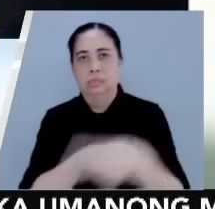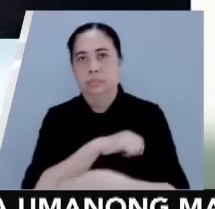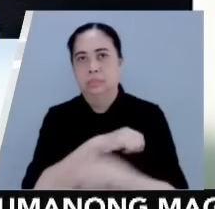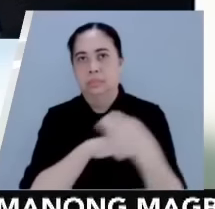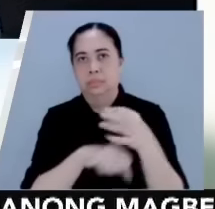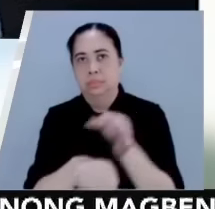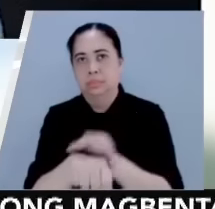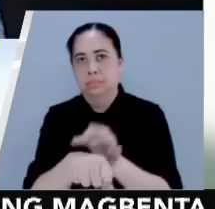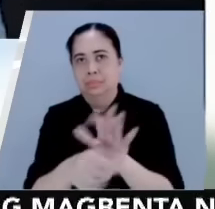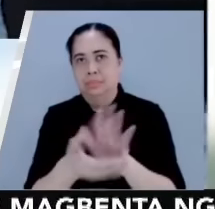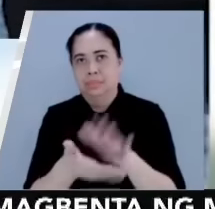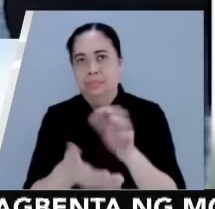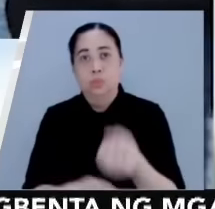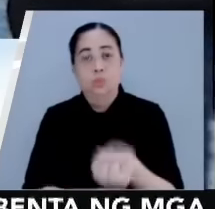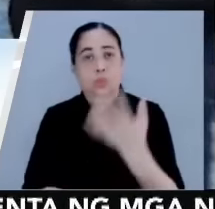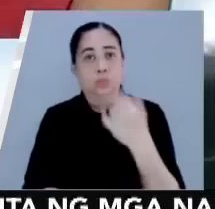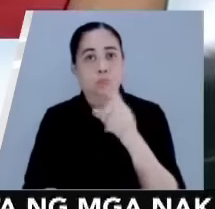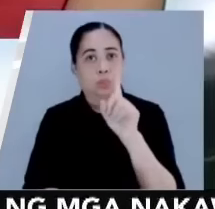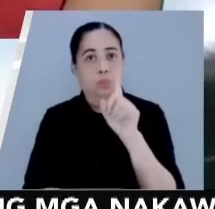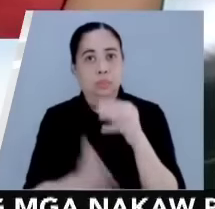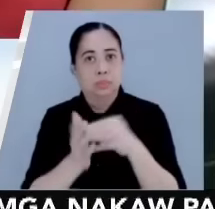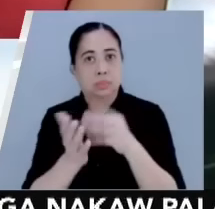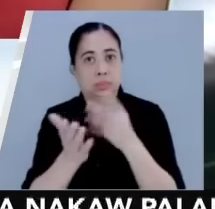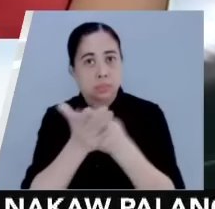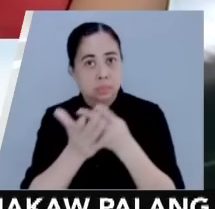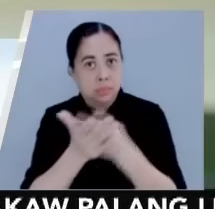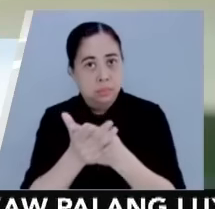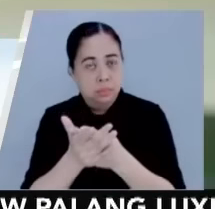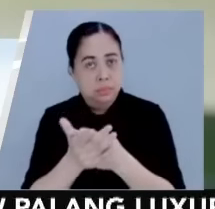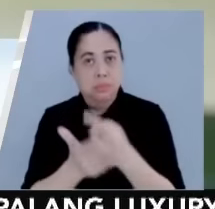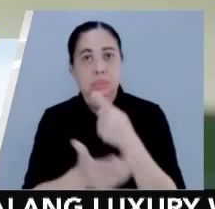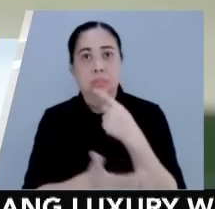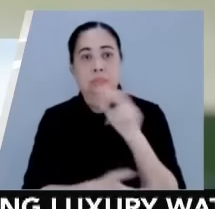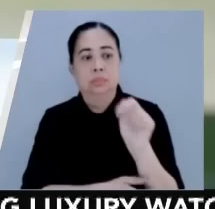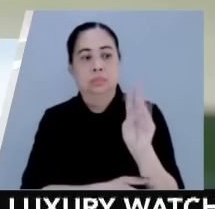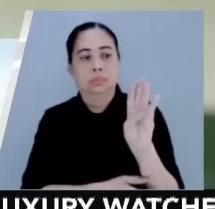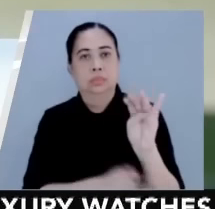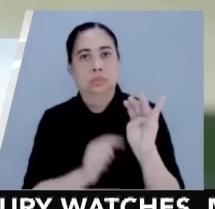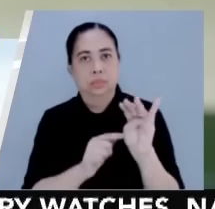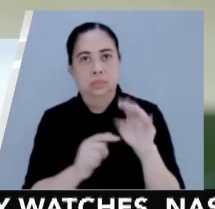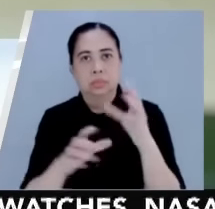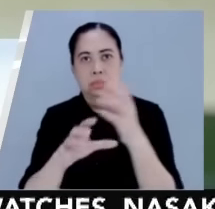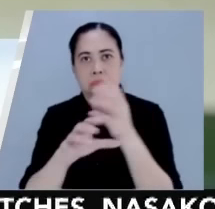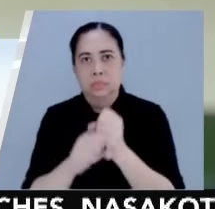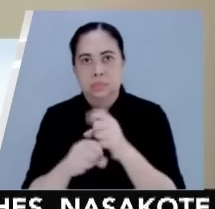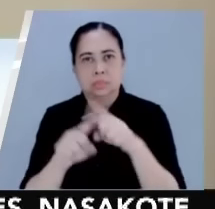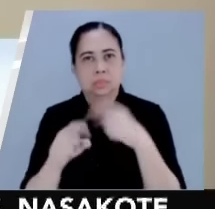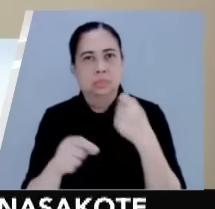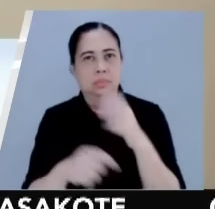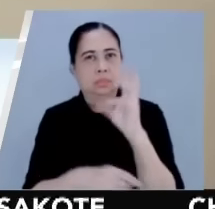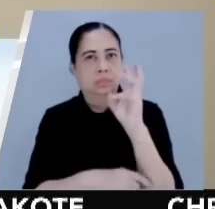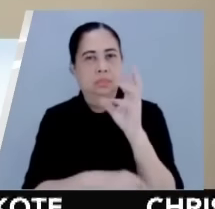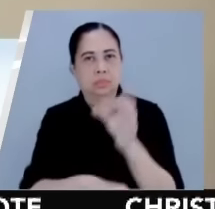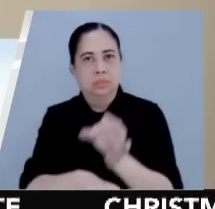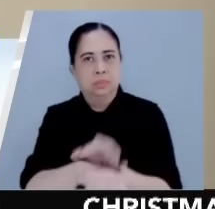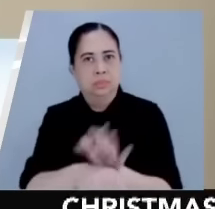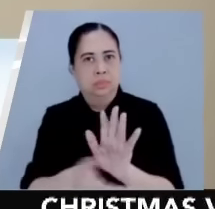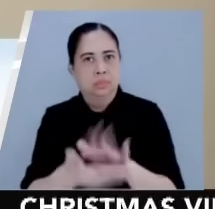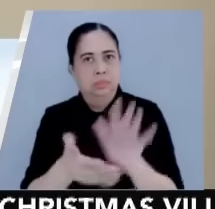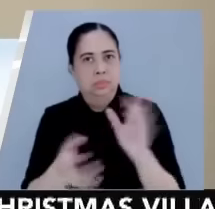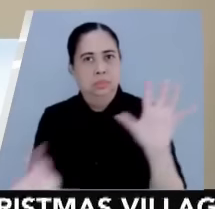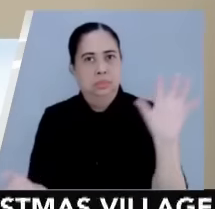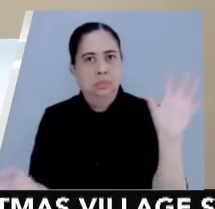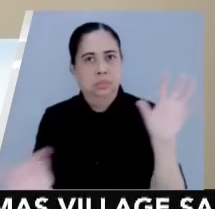na nagkakahalaga ng mayigit 1,000,000 piso. Ayon sa NBI, natangay ng mga scammer ang 6 na luxury watch na may kabuuang halaga